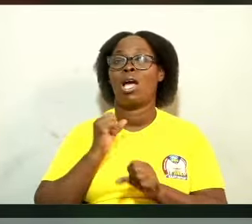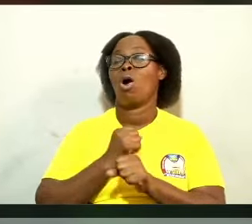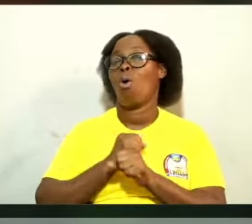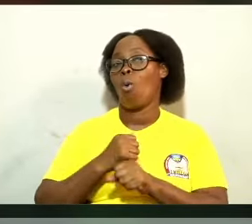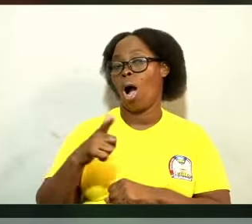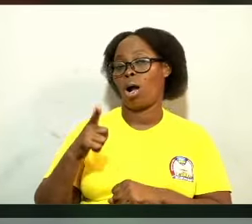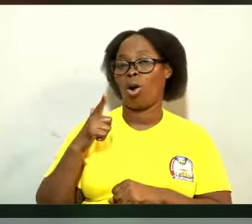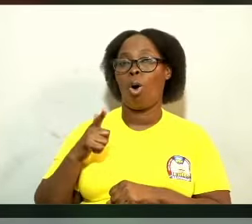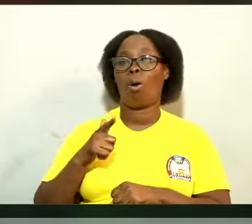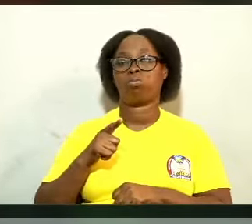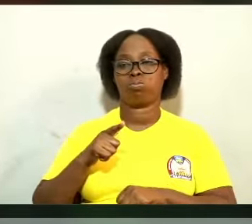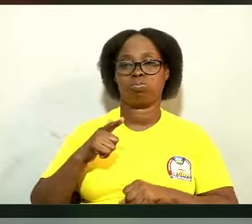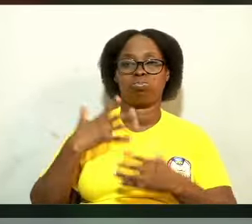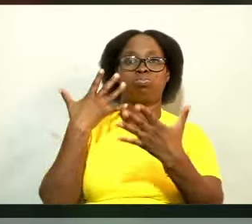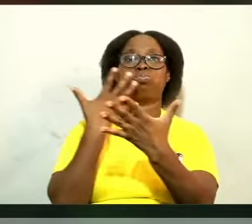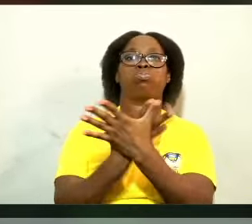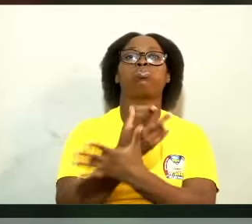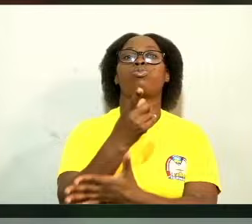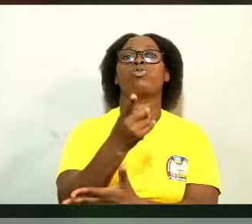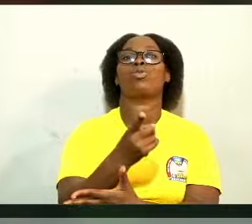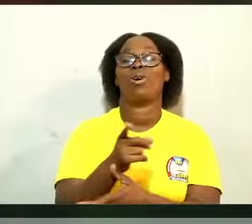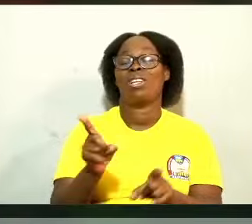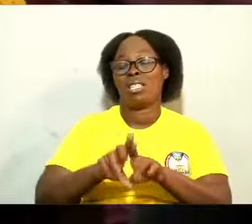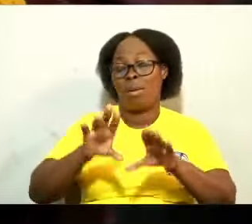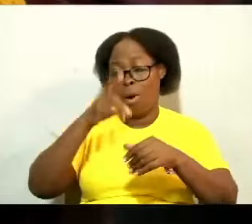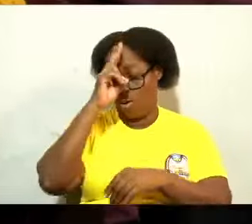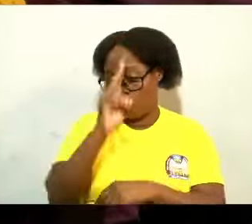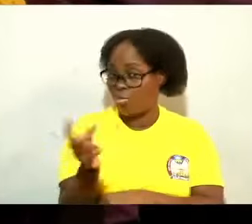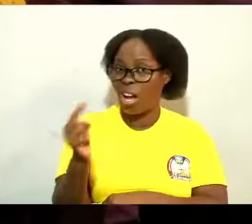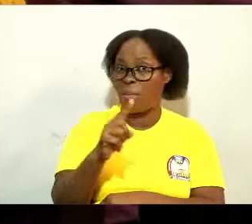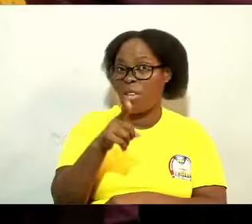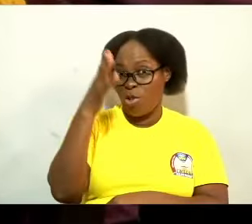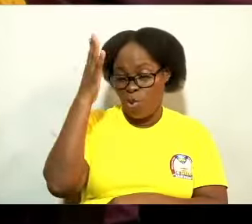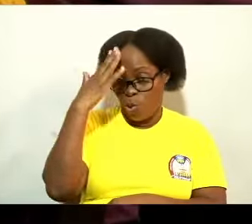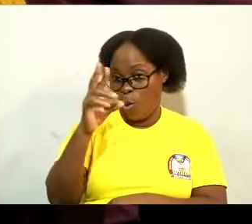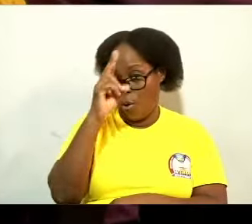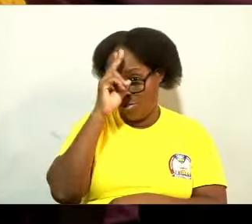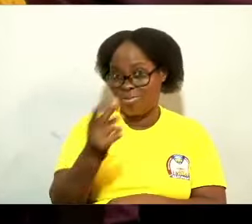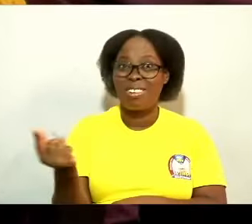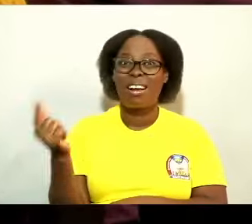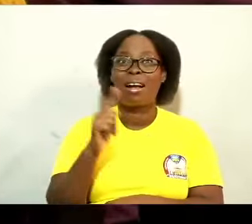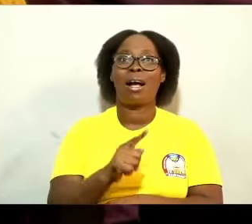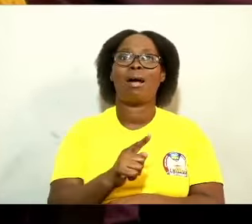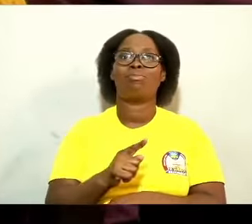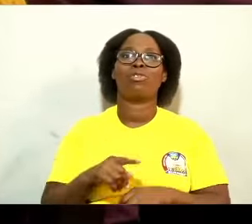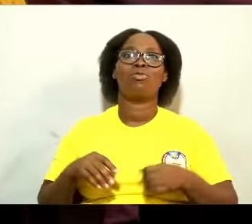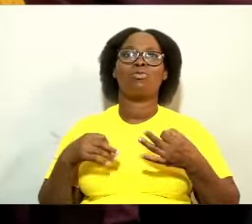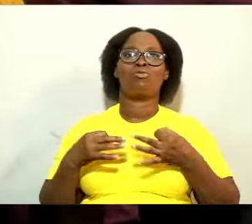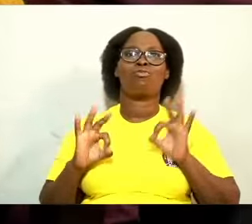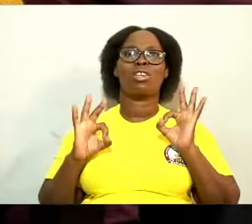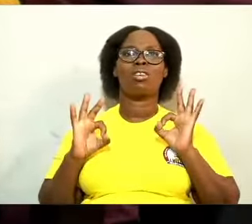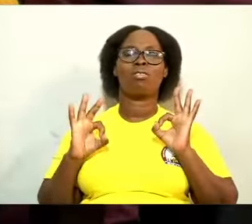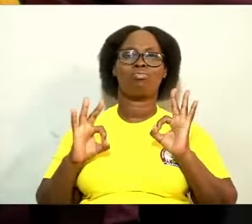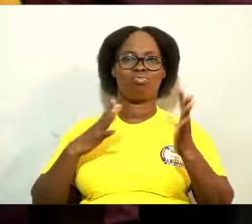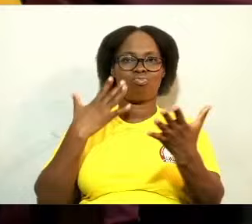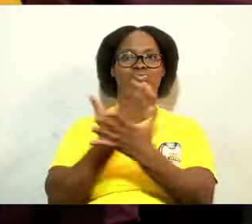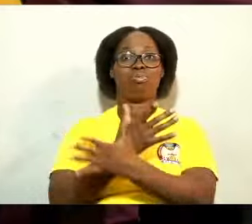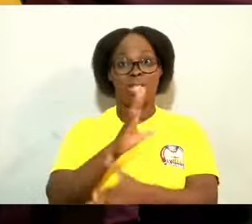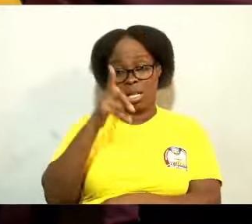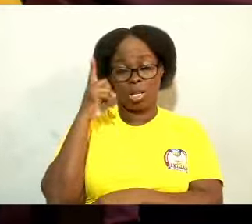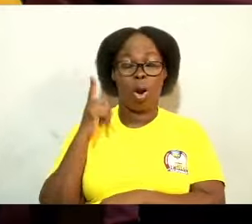ni kukukamata kama askari anavyokamata. Si mnajua askari wanakamata kiaina, unanyanyuliwa. Hiyo ndio kazi ya